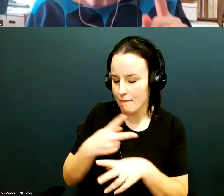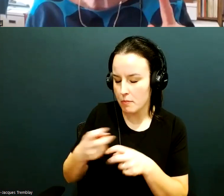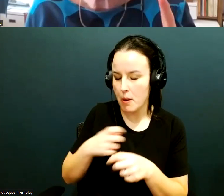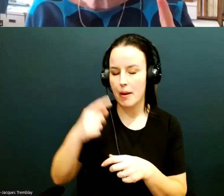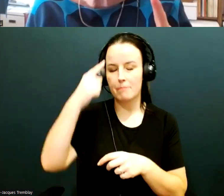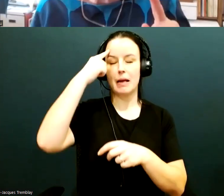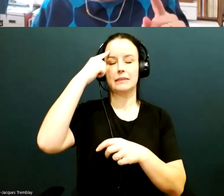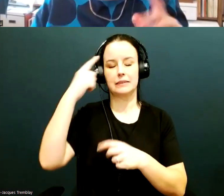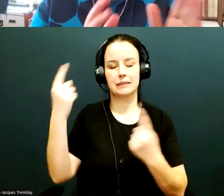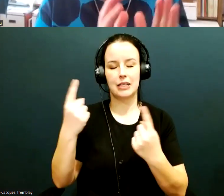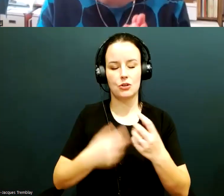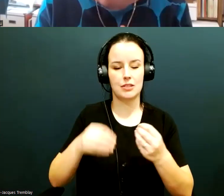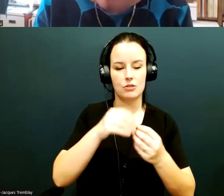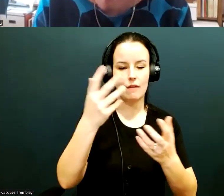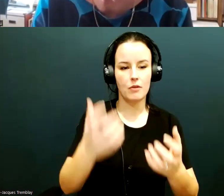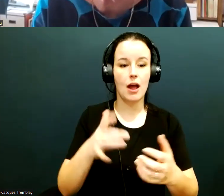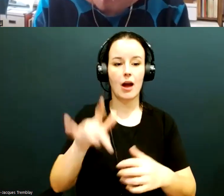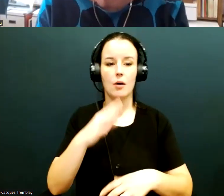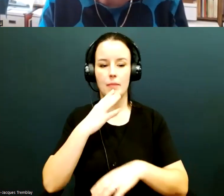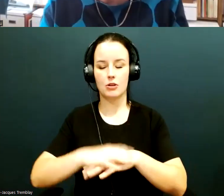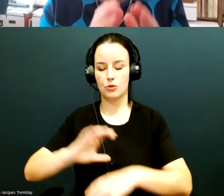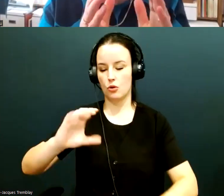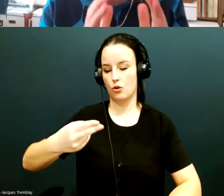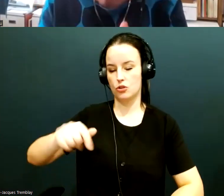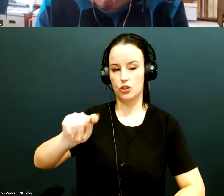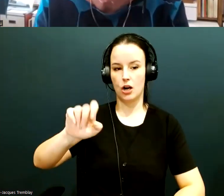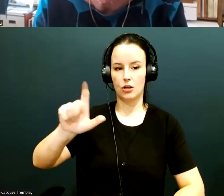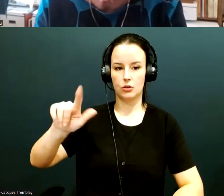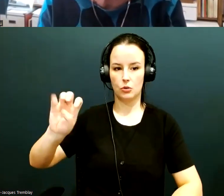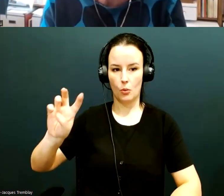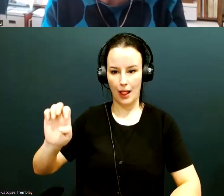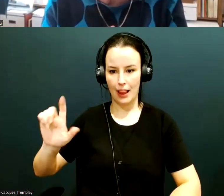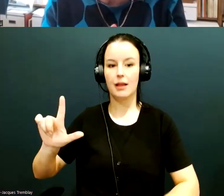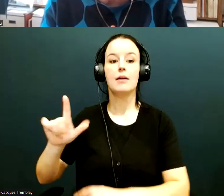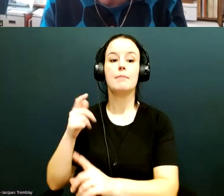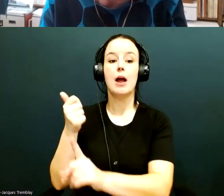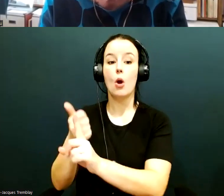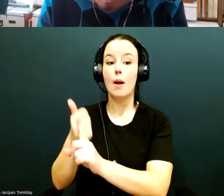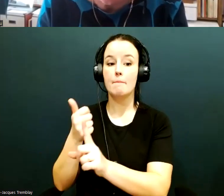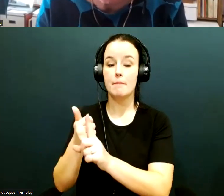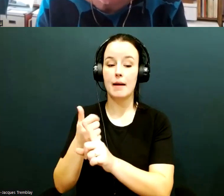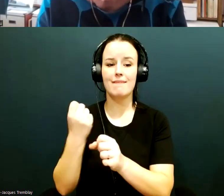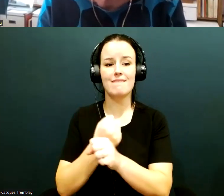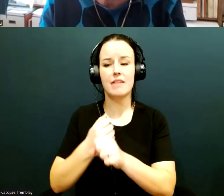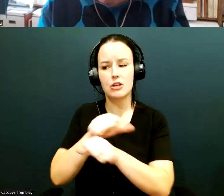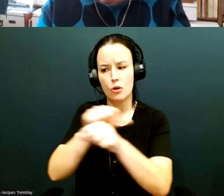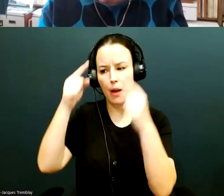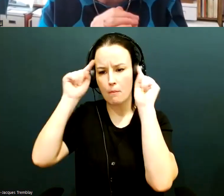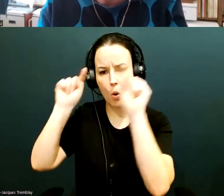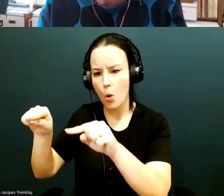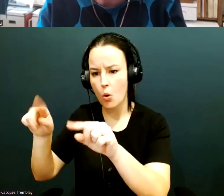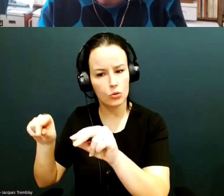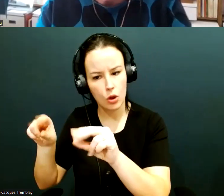m'amène juste à rajouter quelque chose. On vous a beaucoup parlé de Chartwell, là, mais l'entente qu'on avait avec Chartwell, c'est qu'on ne développait pas juste pour eux. On